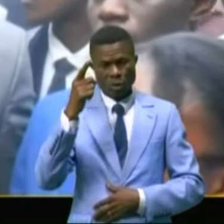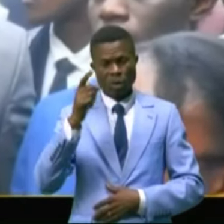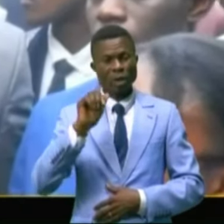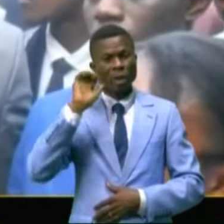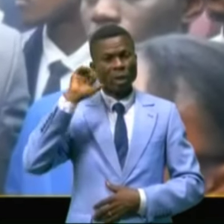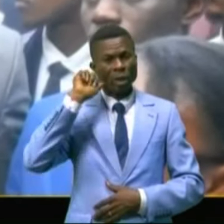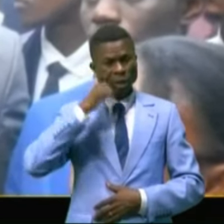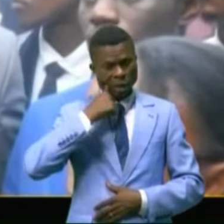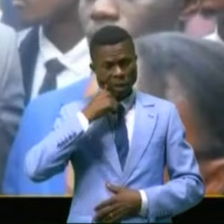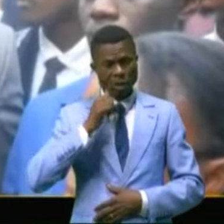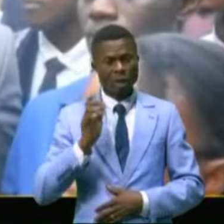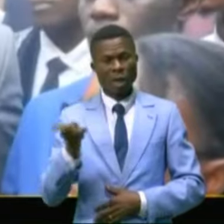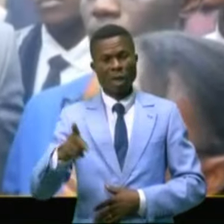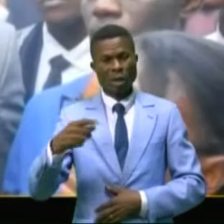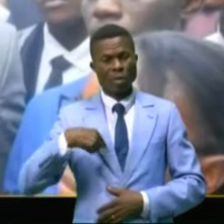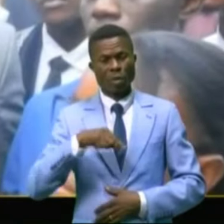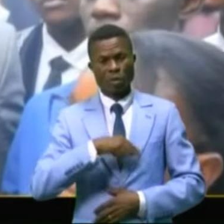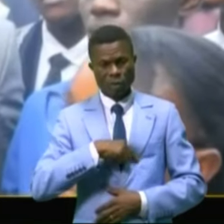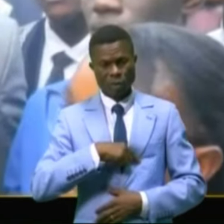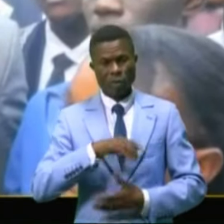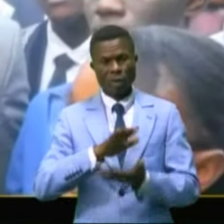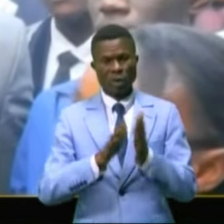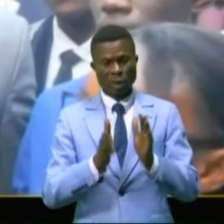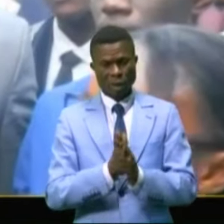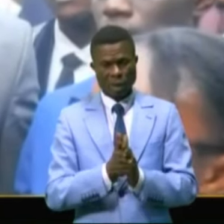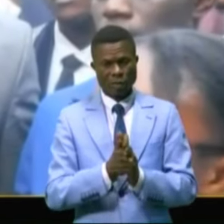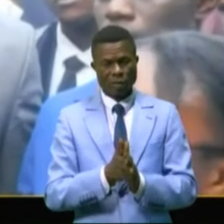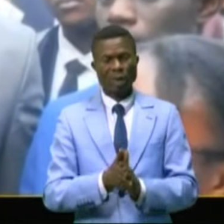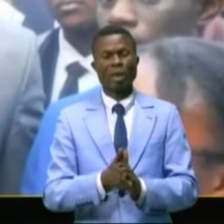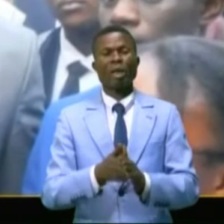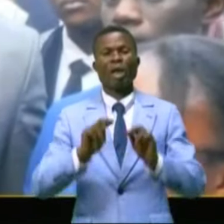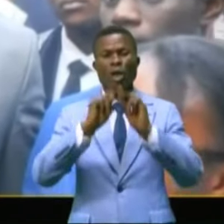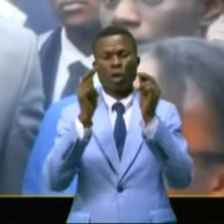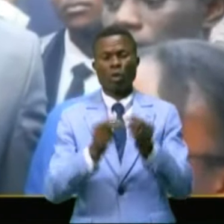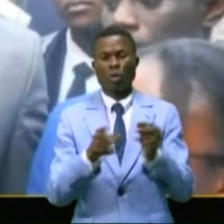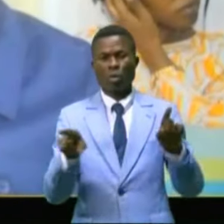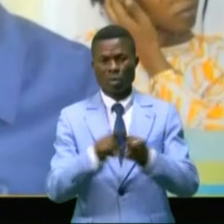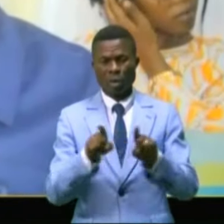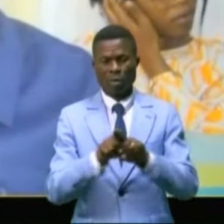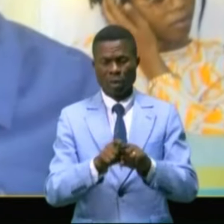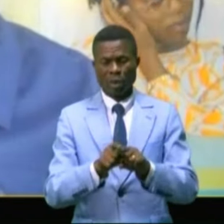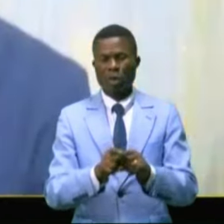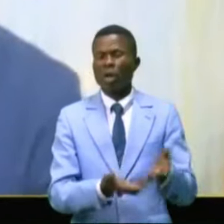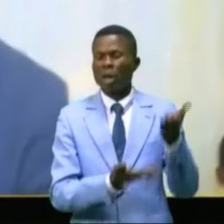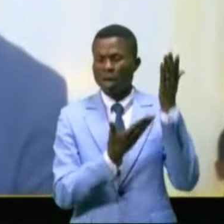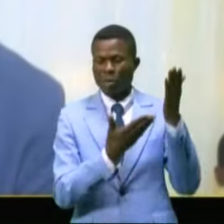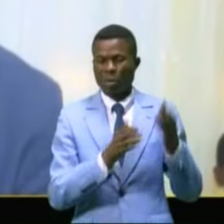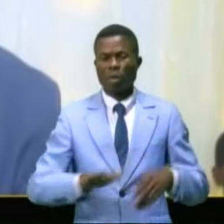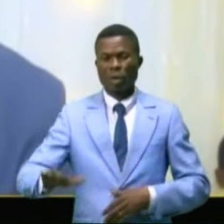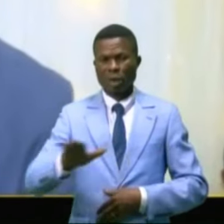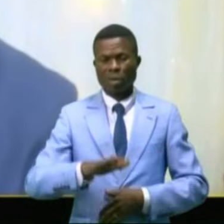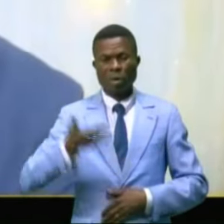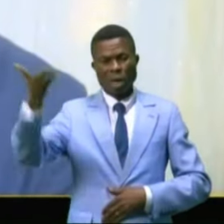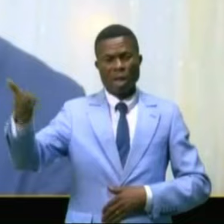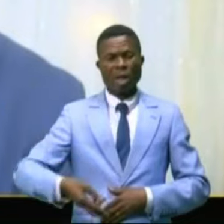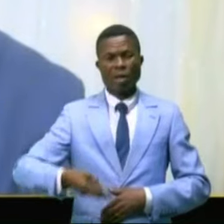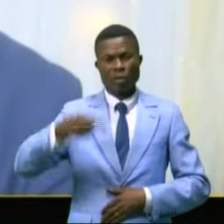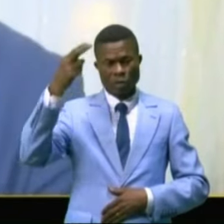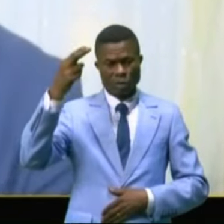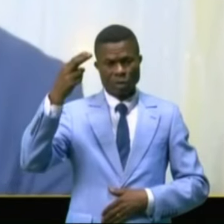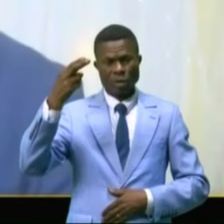demain que notre province soit aussi compté parmi des provinces phares de notre pays parmi les invités d'honneur d'Adrien